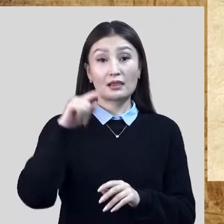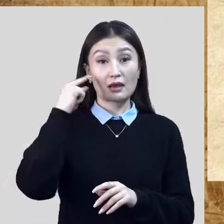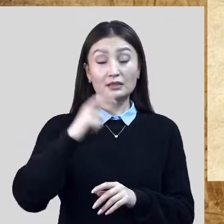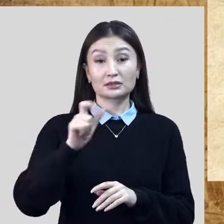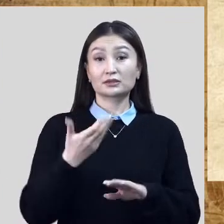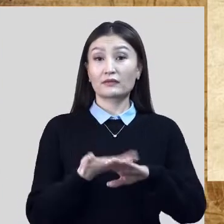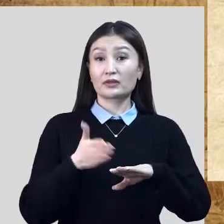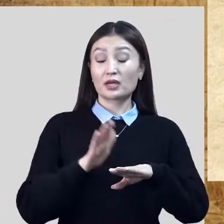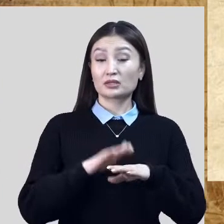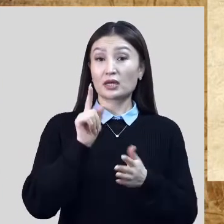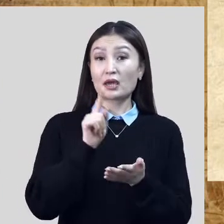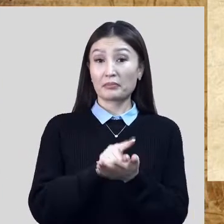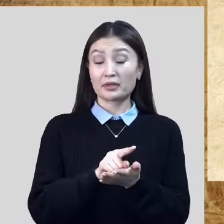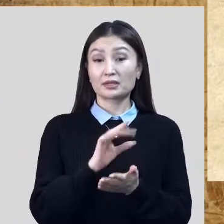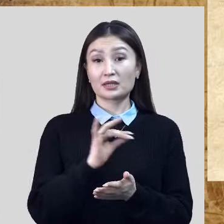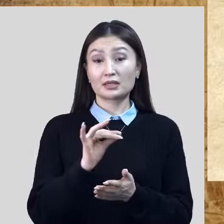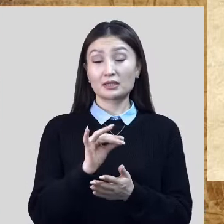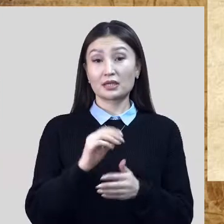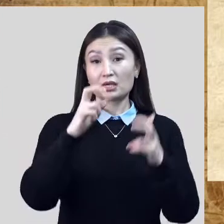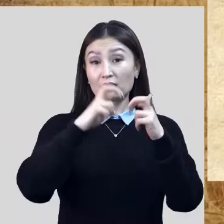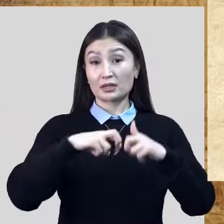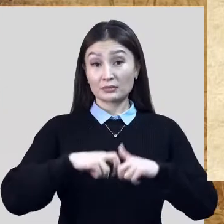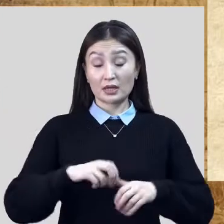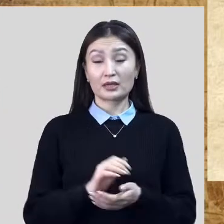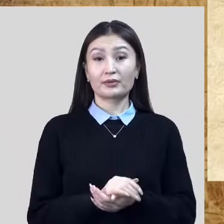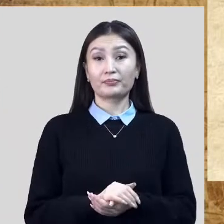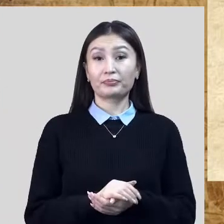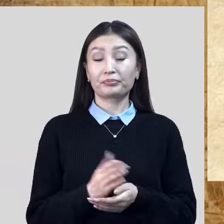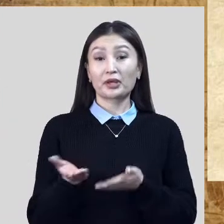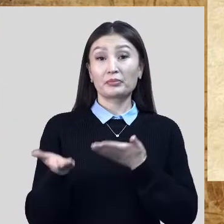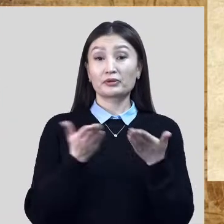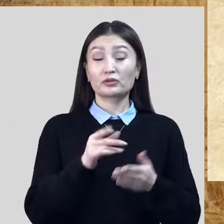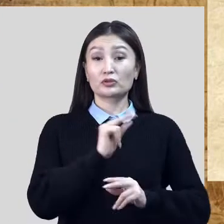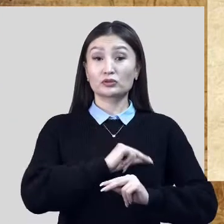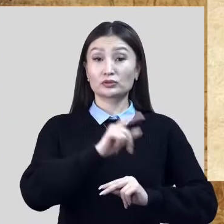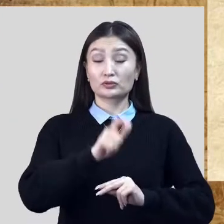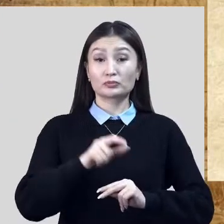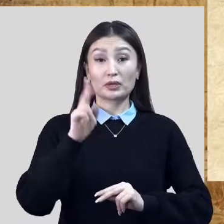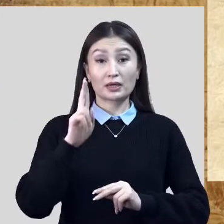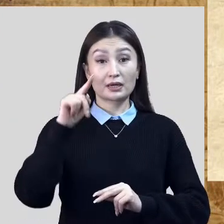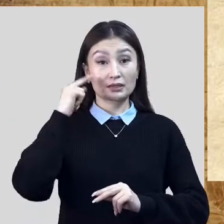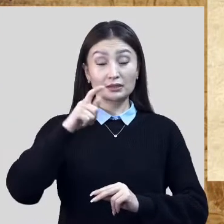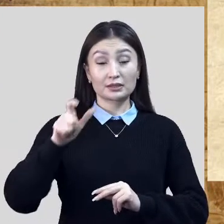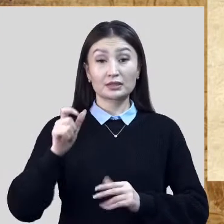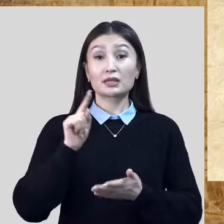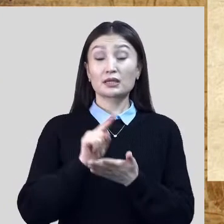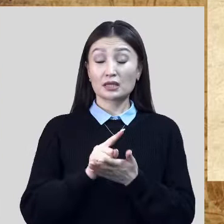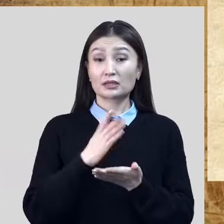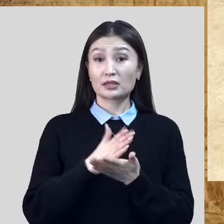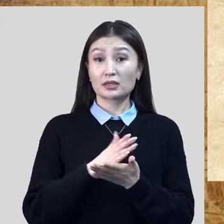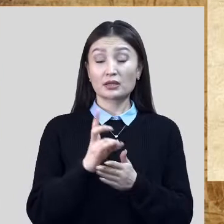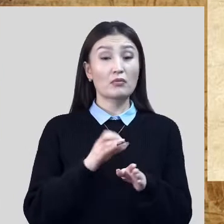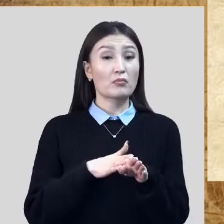кыргызов тяжкой обязанностью и суровым испытанием. Привлеченные к службе кыргызы должны были являться